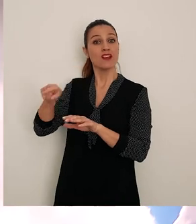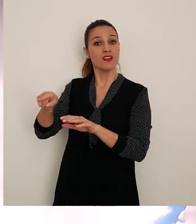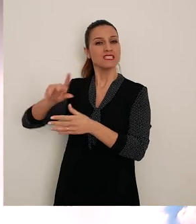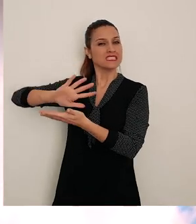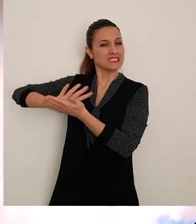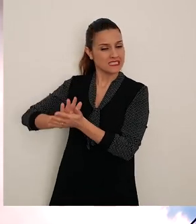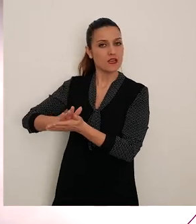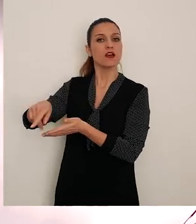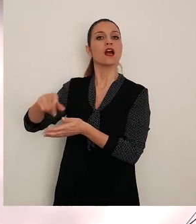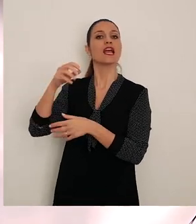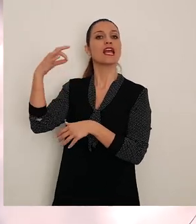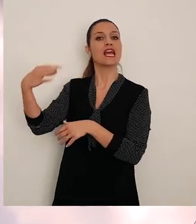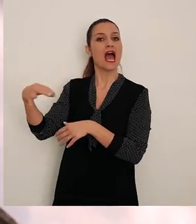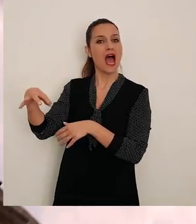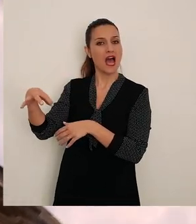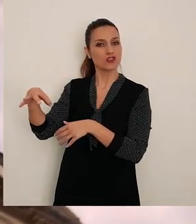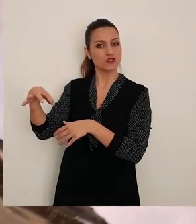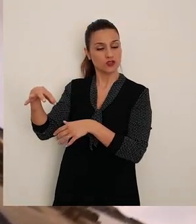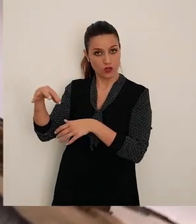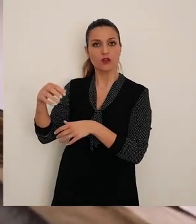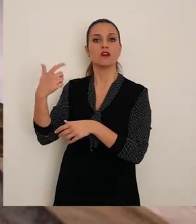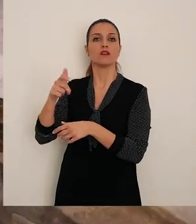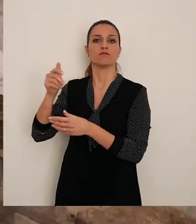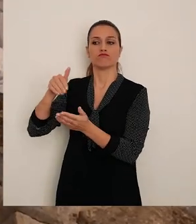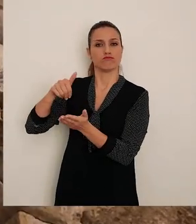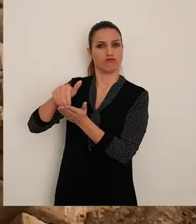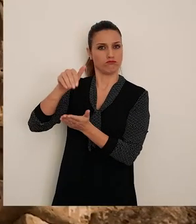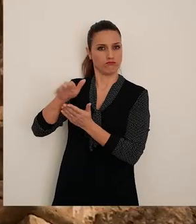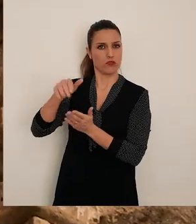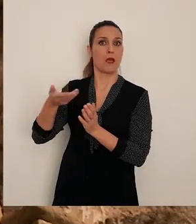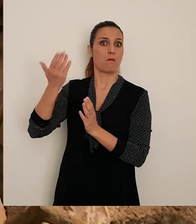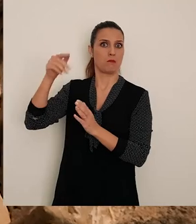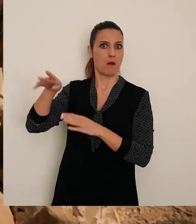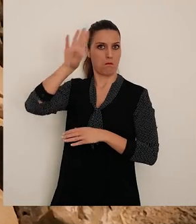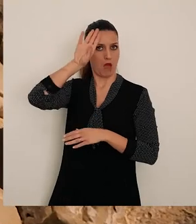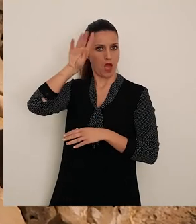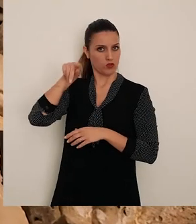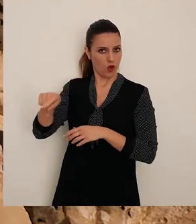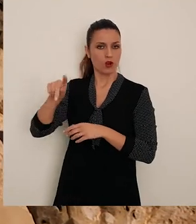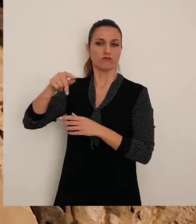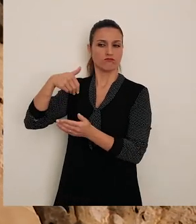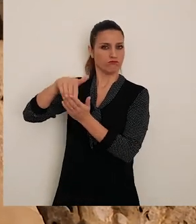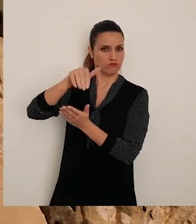a Castro per mano di Giorgio De Monti, liberando la città dalla loro occupazione.